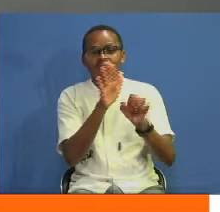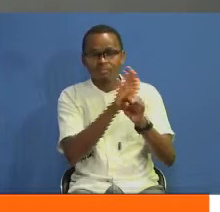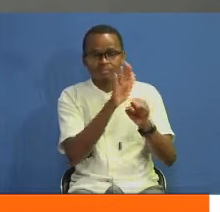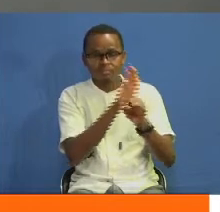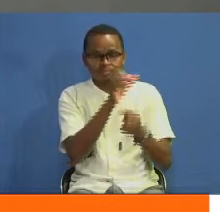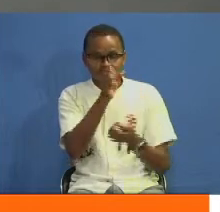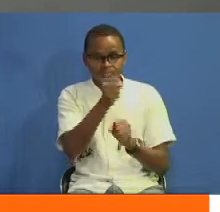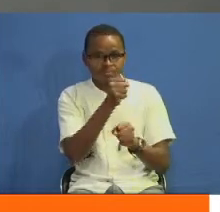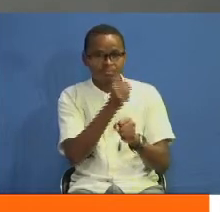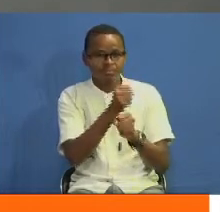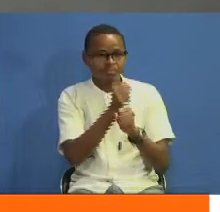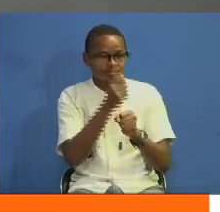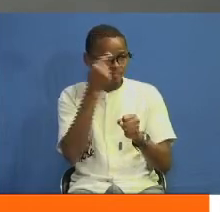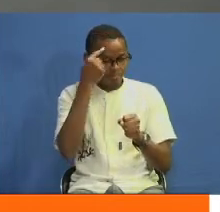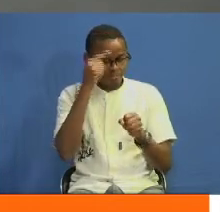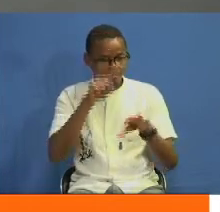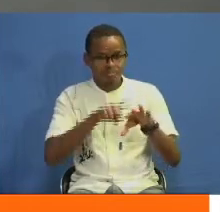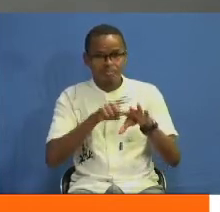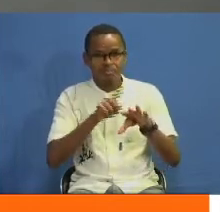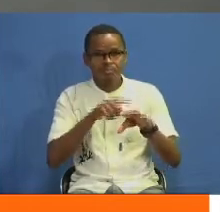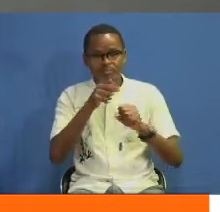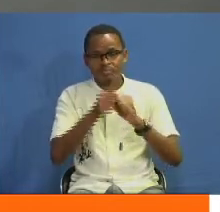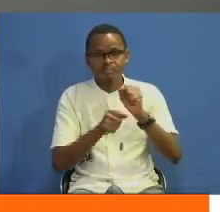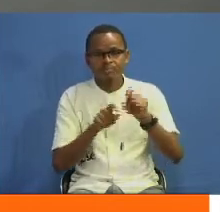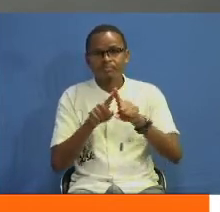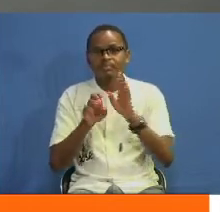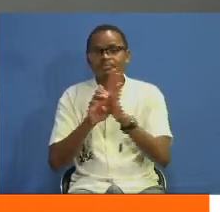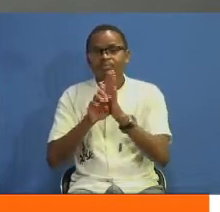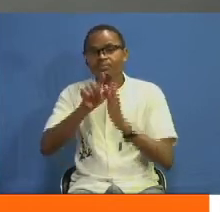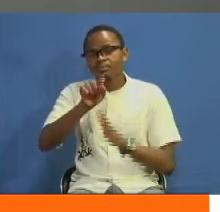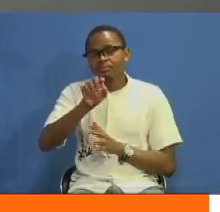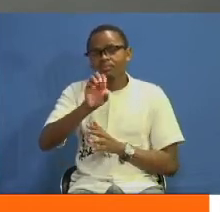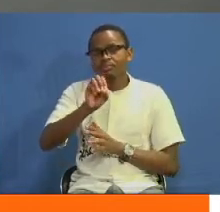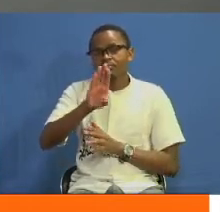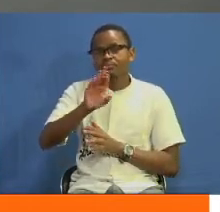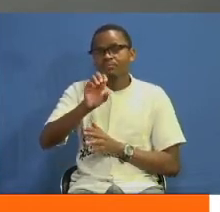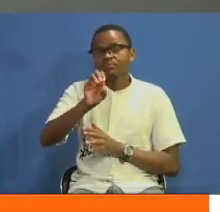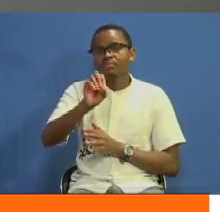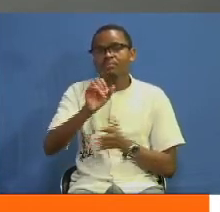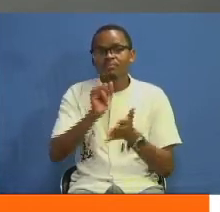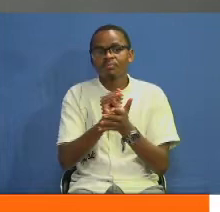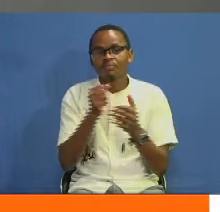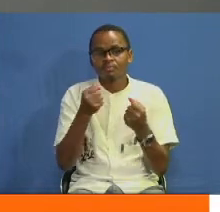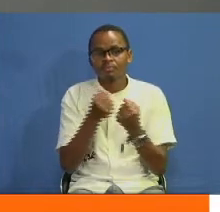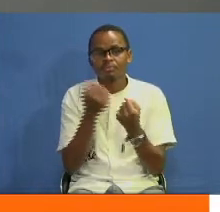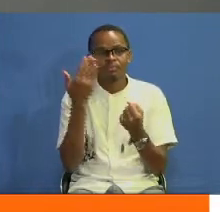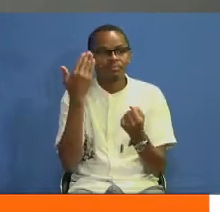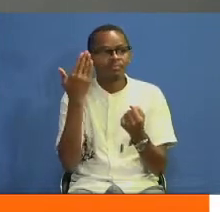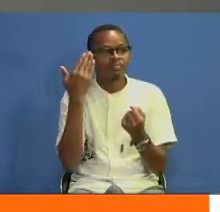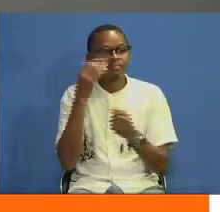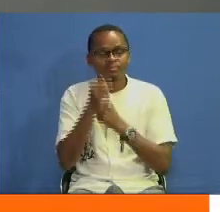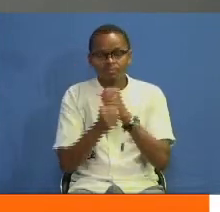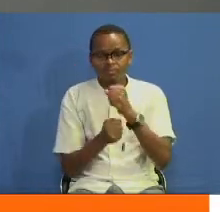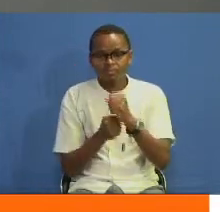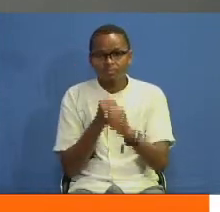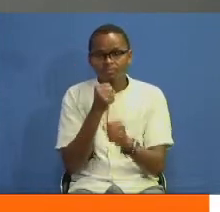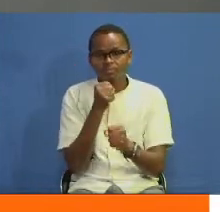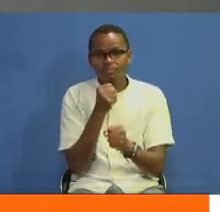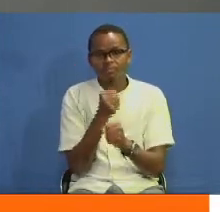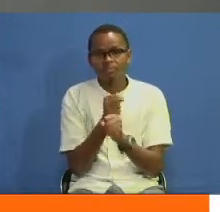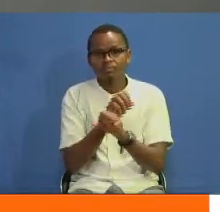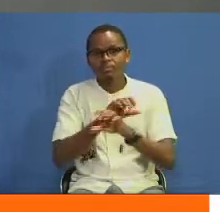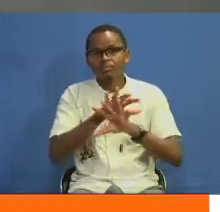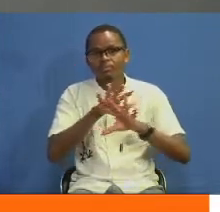ajira katika maeneo ya kilimo kama vile tumbaku ilivyofanya kwa miongo kadhaa. Hemp ni